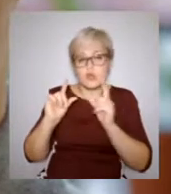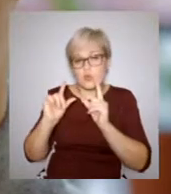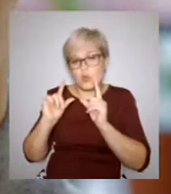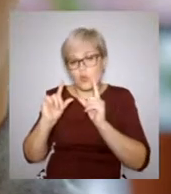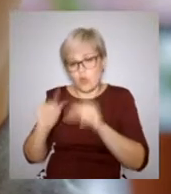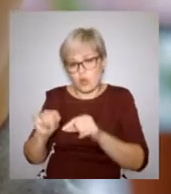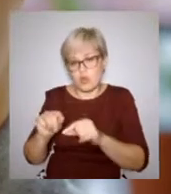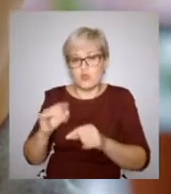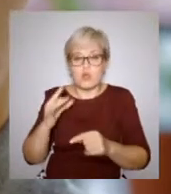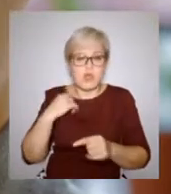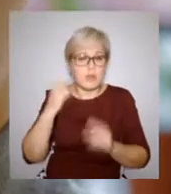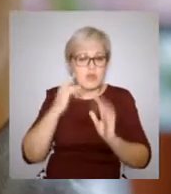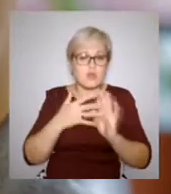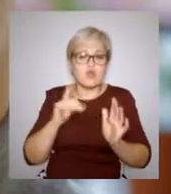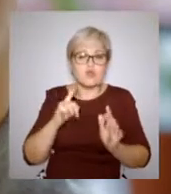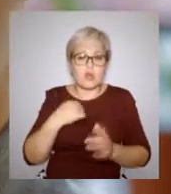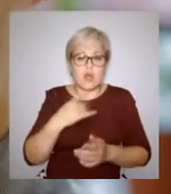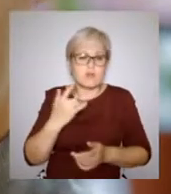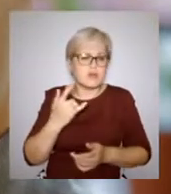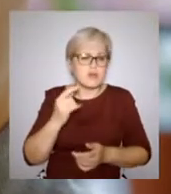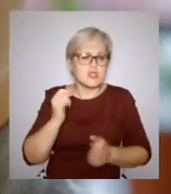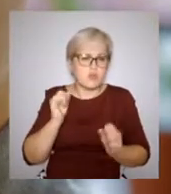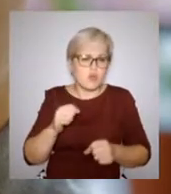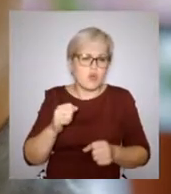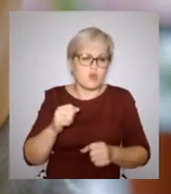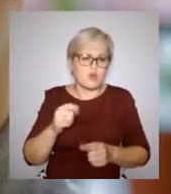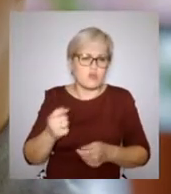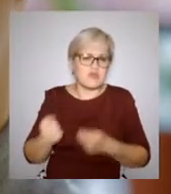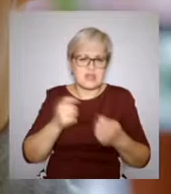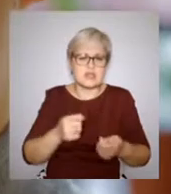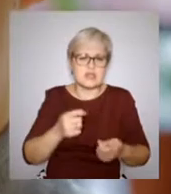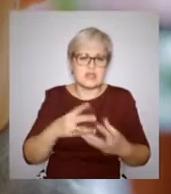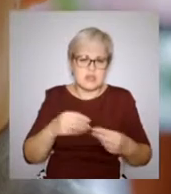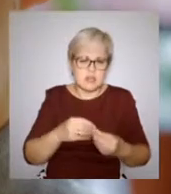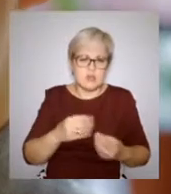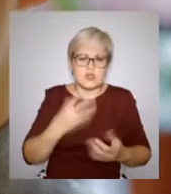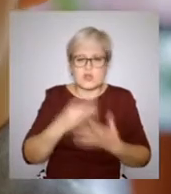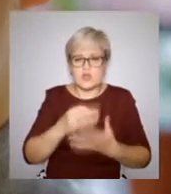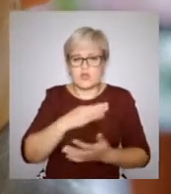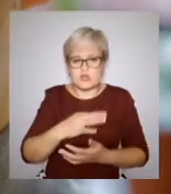сейчас есть возможность он может взять и уехать куда-то еду я понимаю что